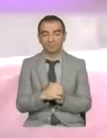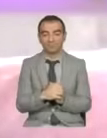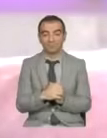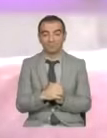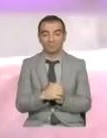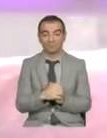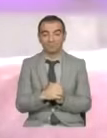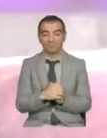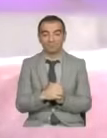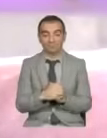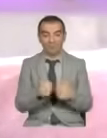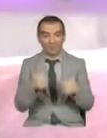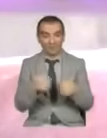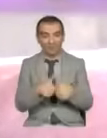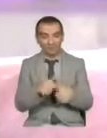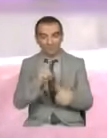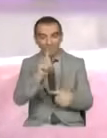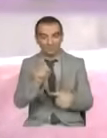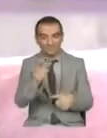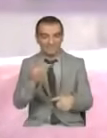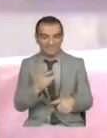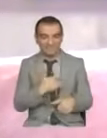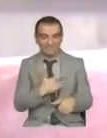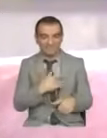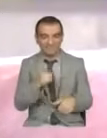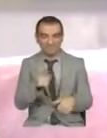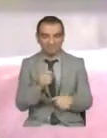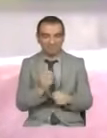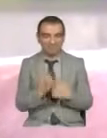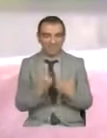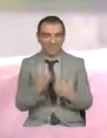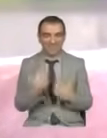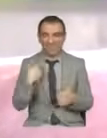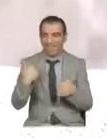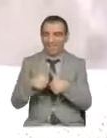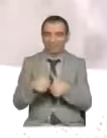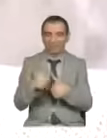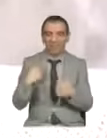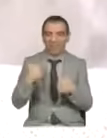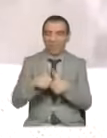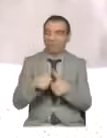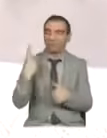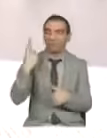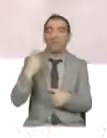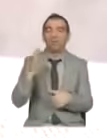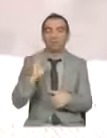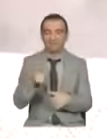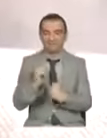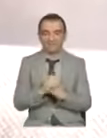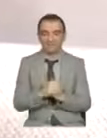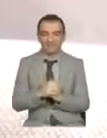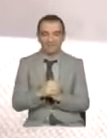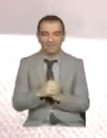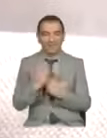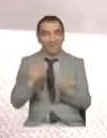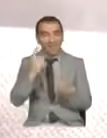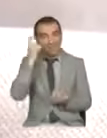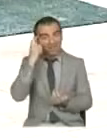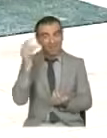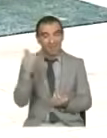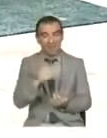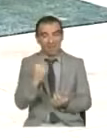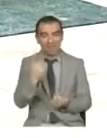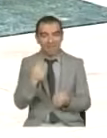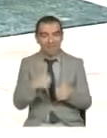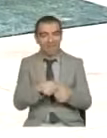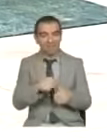Evet. Evlenme teklifini görünce şimdi bir cız etti. Benim eşim bana evlenme teklifi etmedi de. Aa. Evet. Nereden aklına geldi öyle bir evlenme